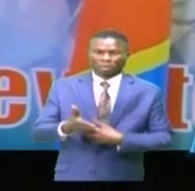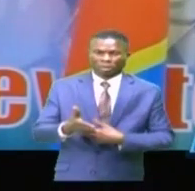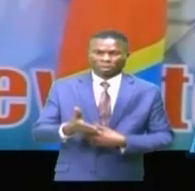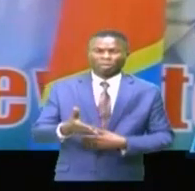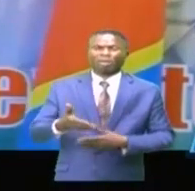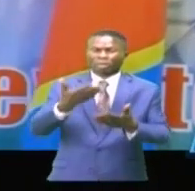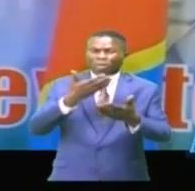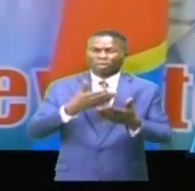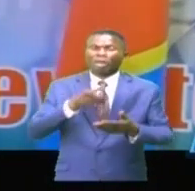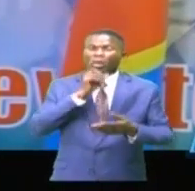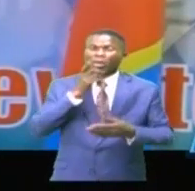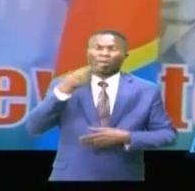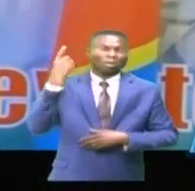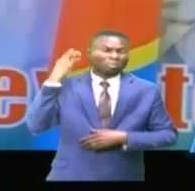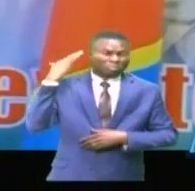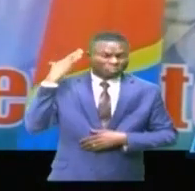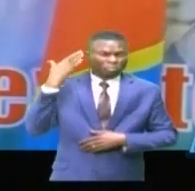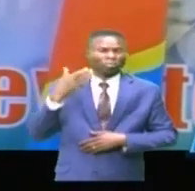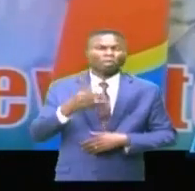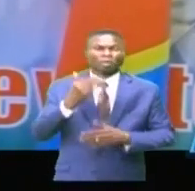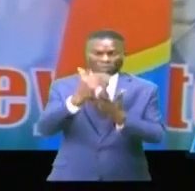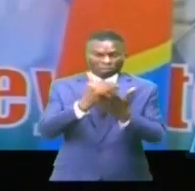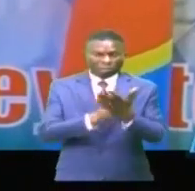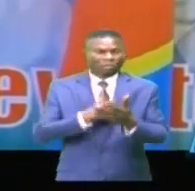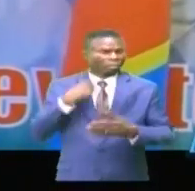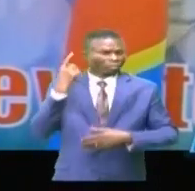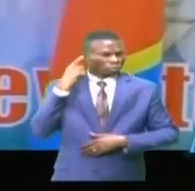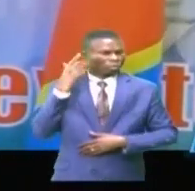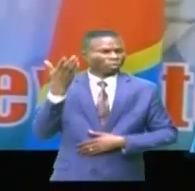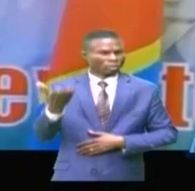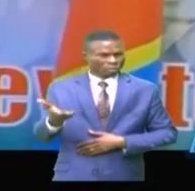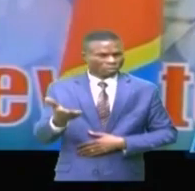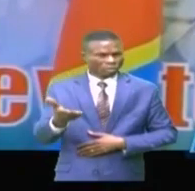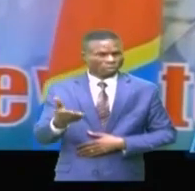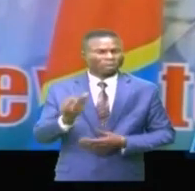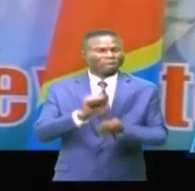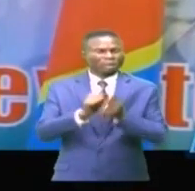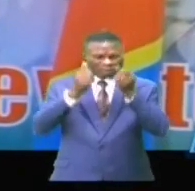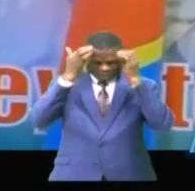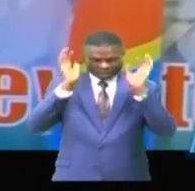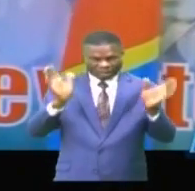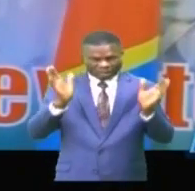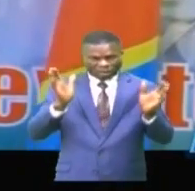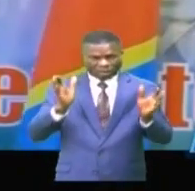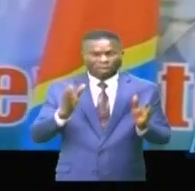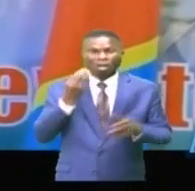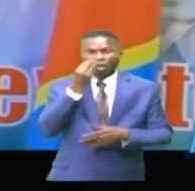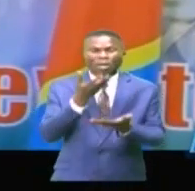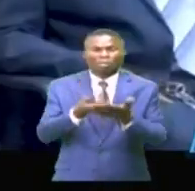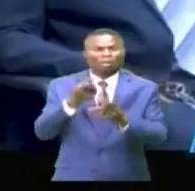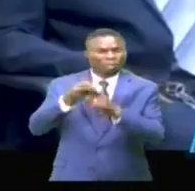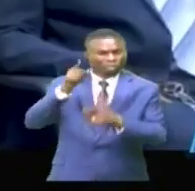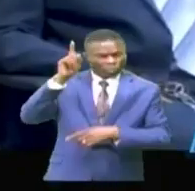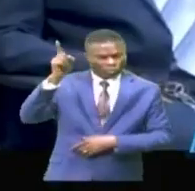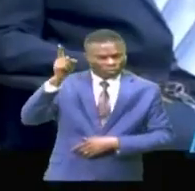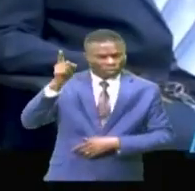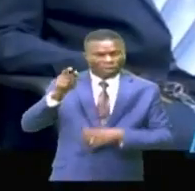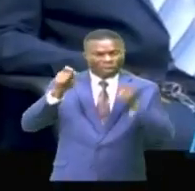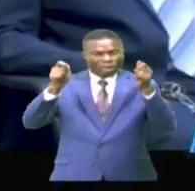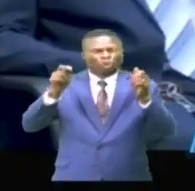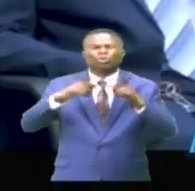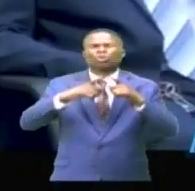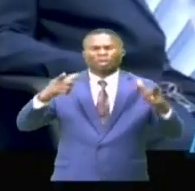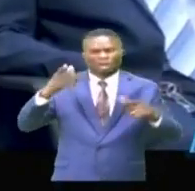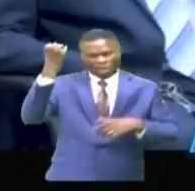propos même si vous voulez pas le citer je l'ai suivi de la baie Cholet c'est extrêmement dangereux que ces propos viennent de lui parce que